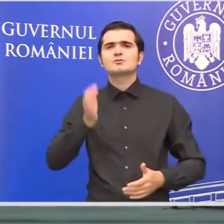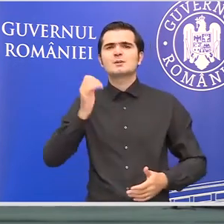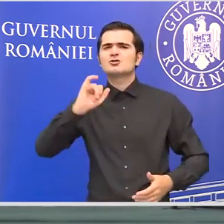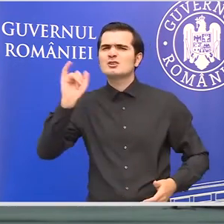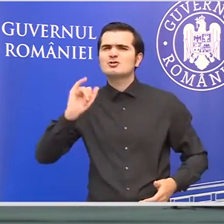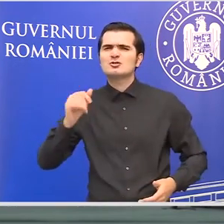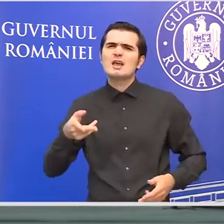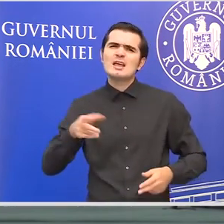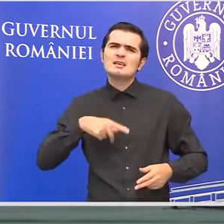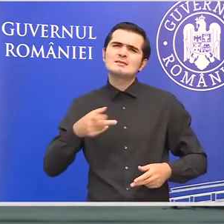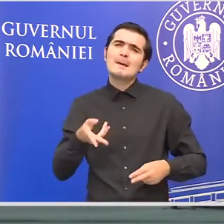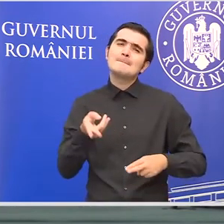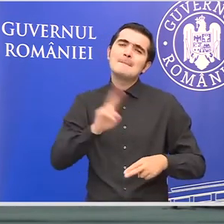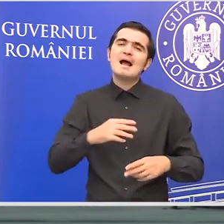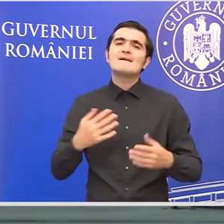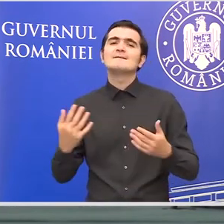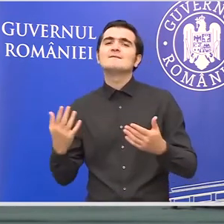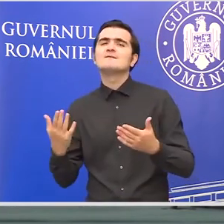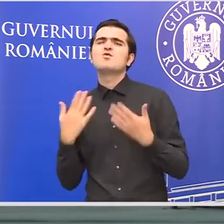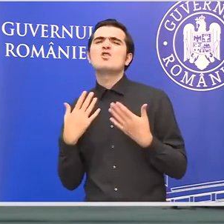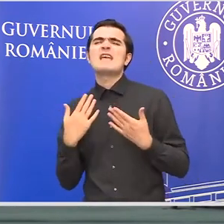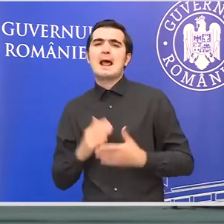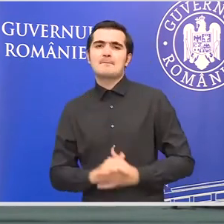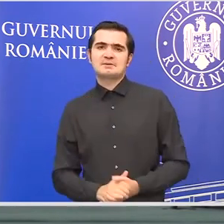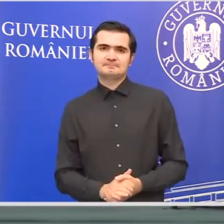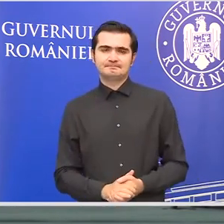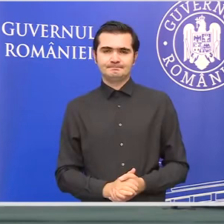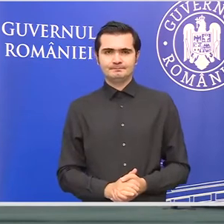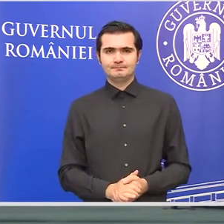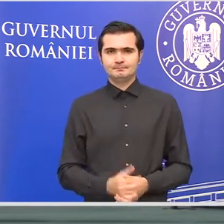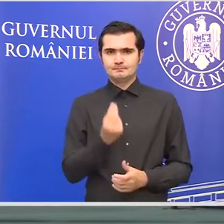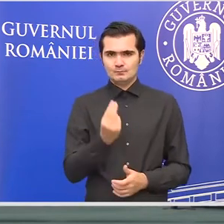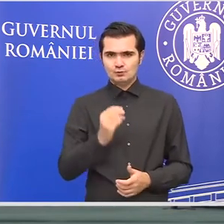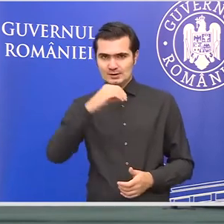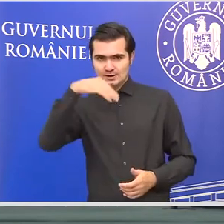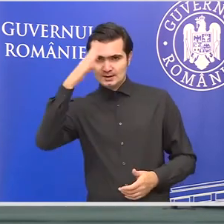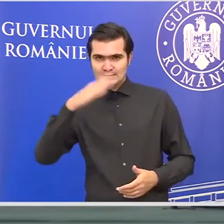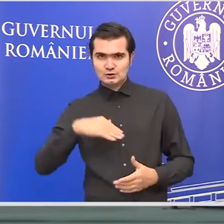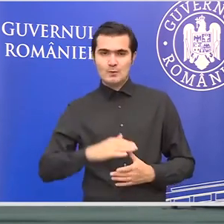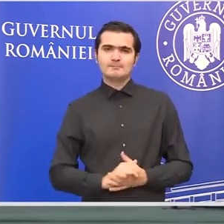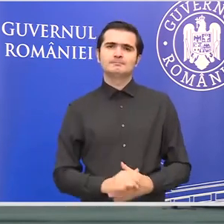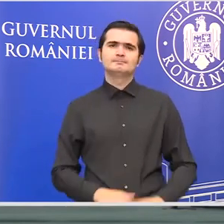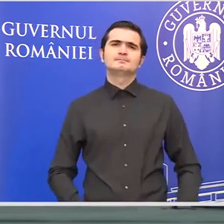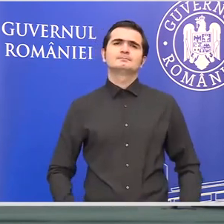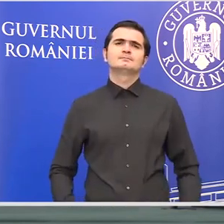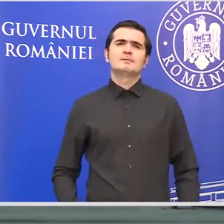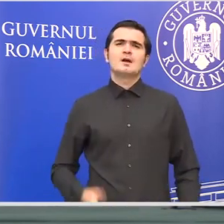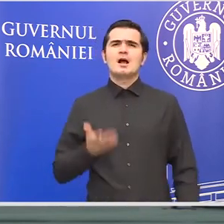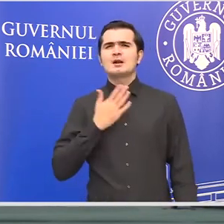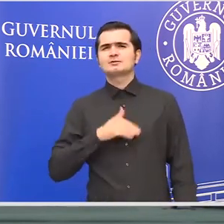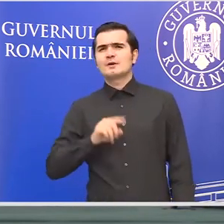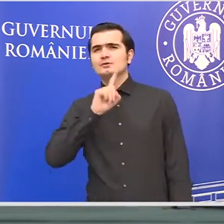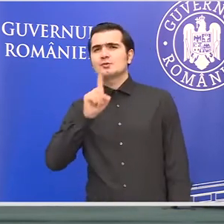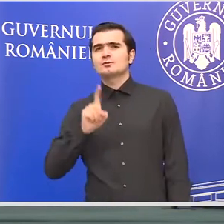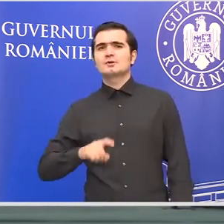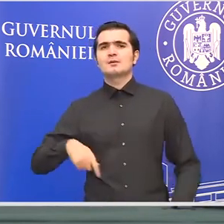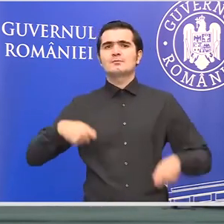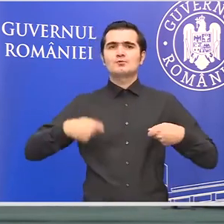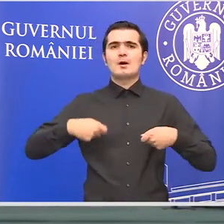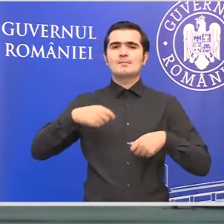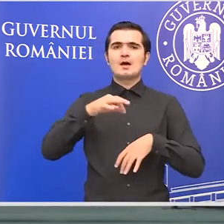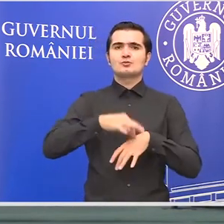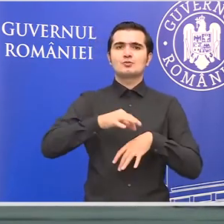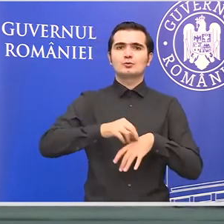noi. Mulțumesc! Bună ziua, Emma Schweninger, Observator. Aș vrea să o întreb pe doamna doctor